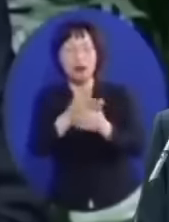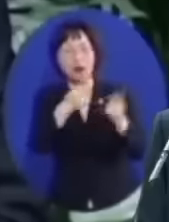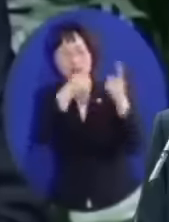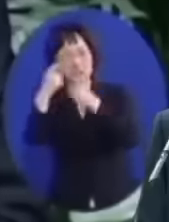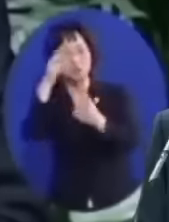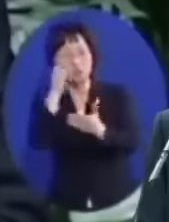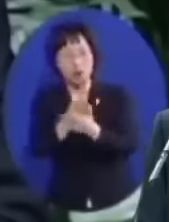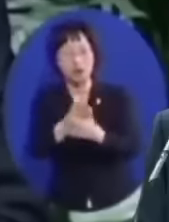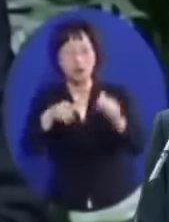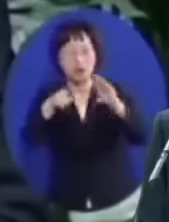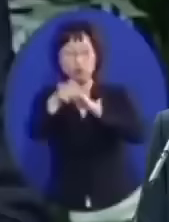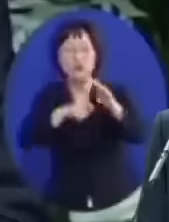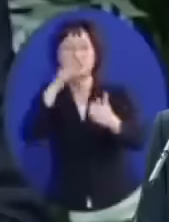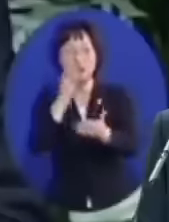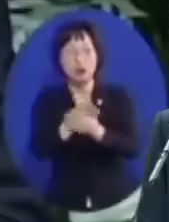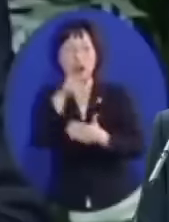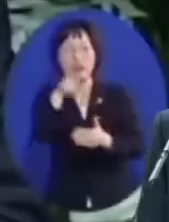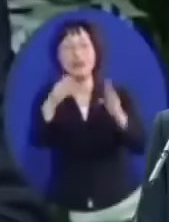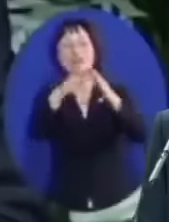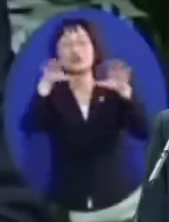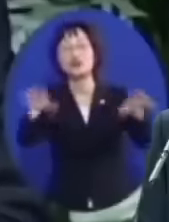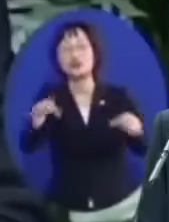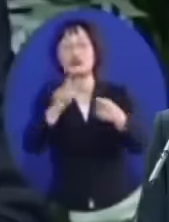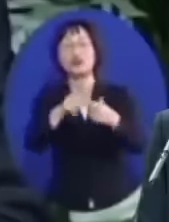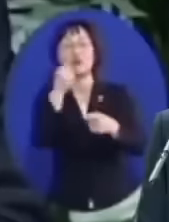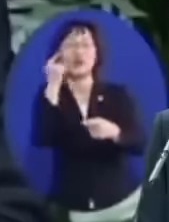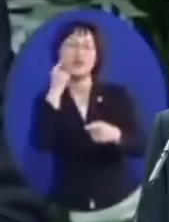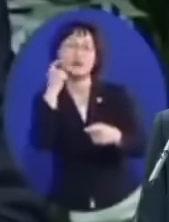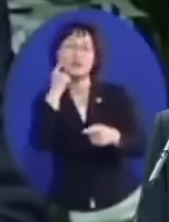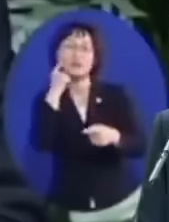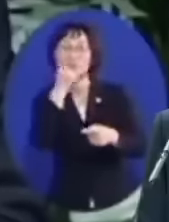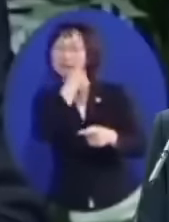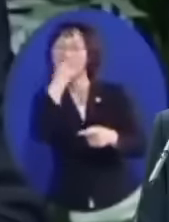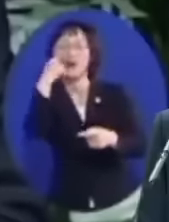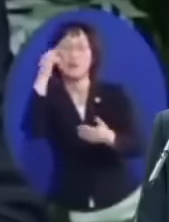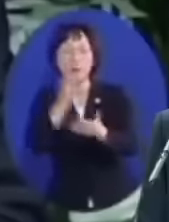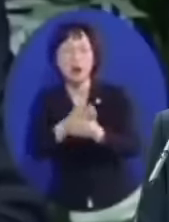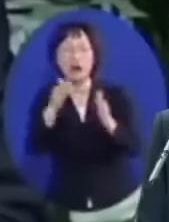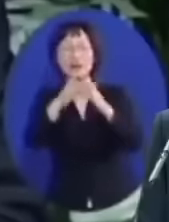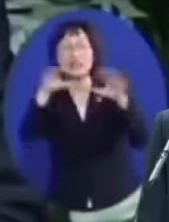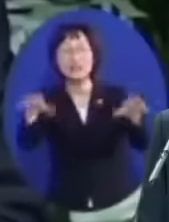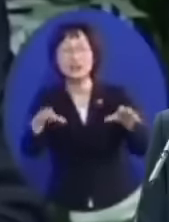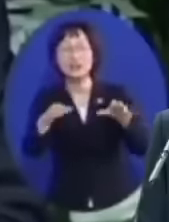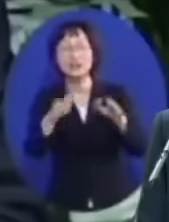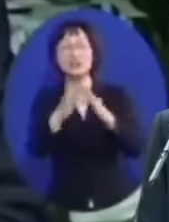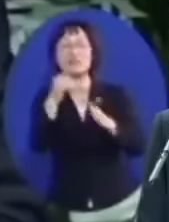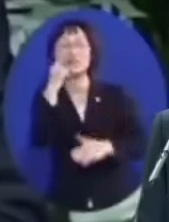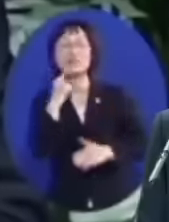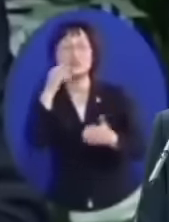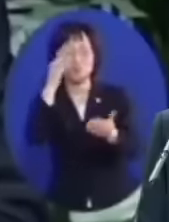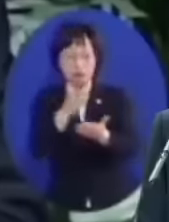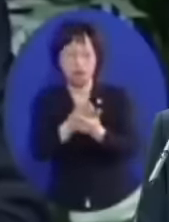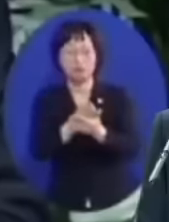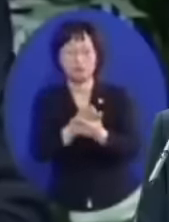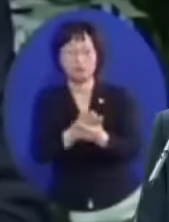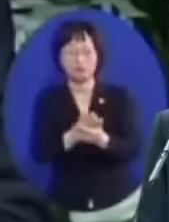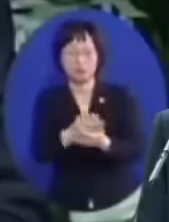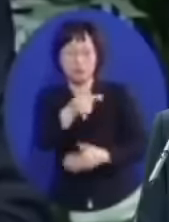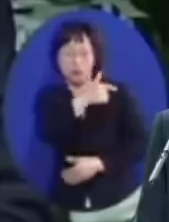말라. 도둑질하지 말라. 내 이웃에 대하여 거짓 증거하지 말라. 내 이웃의 집을 탐내지 말라. 이거